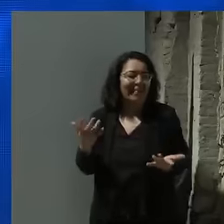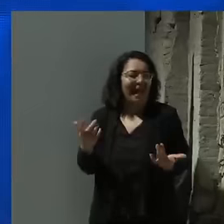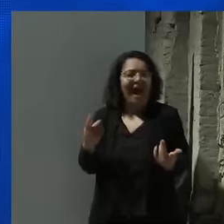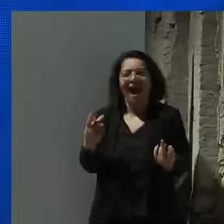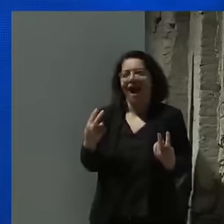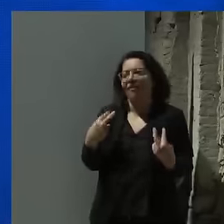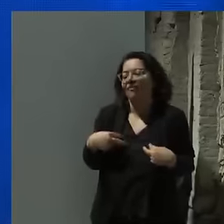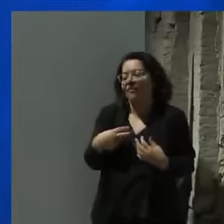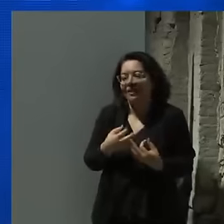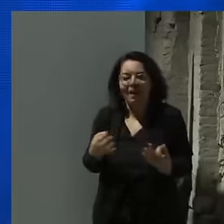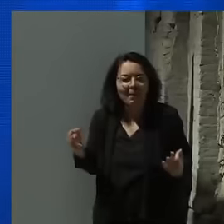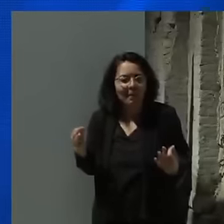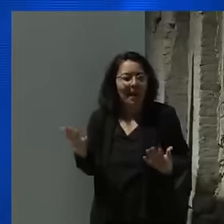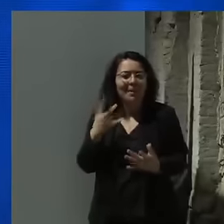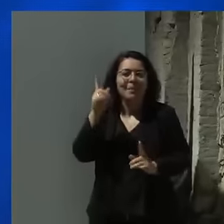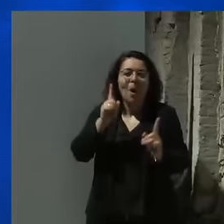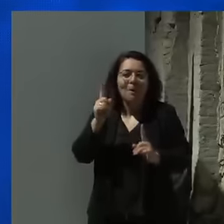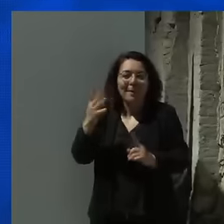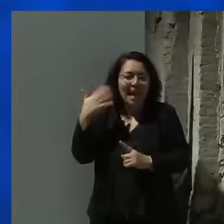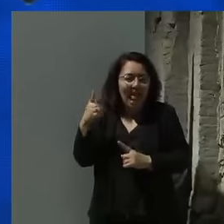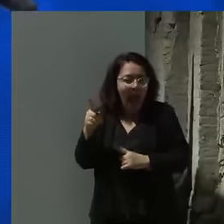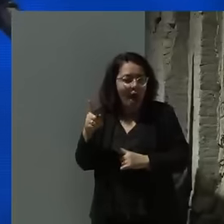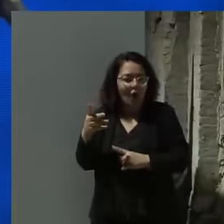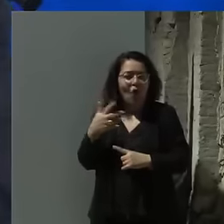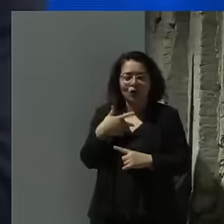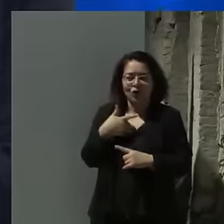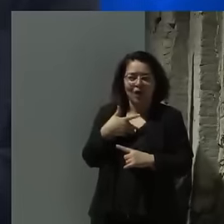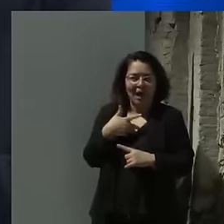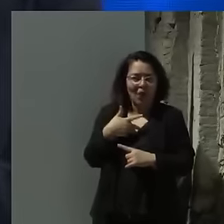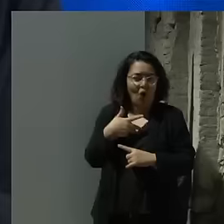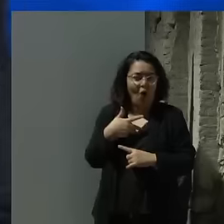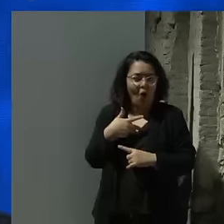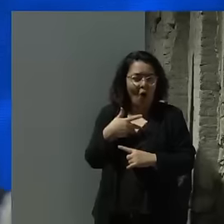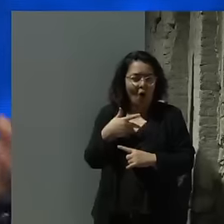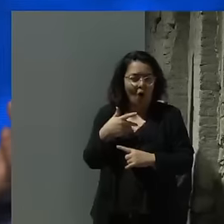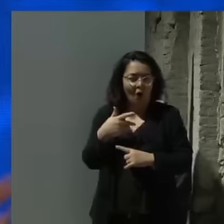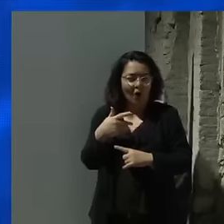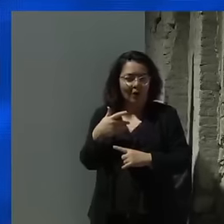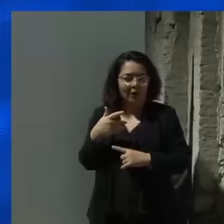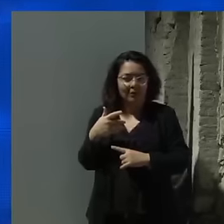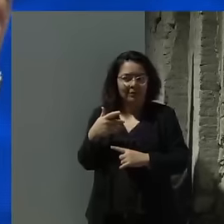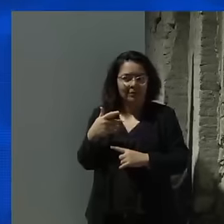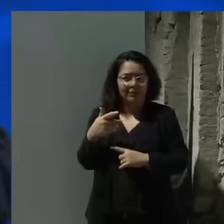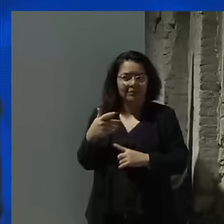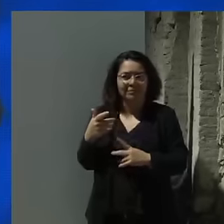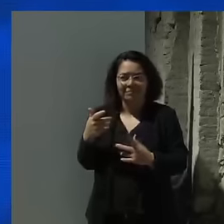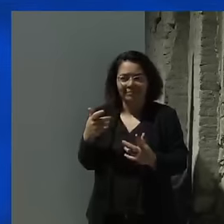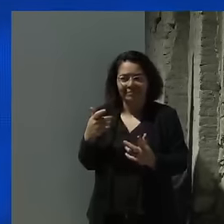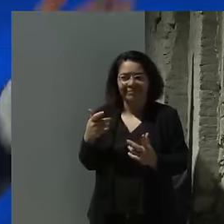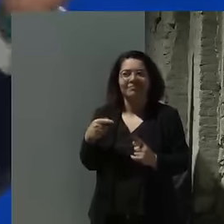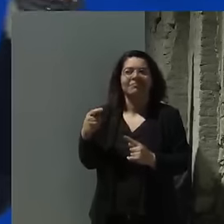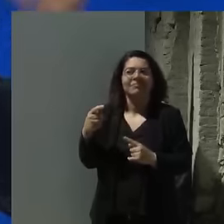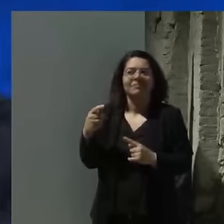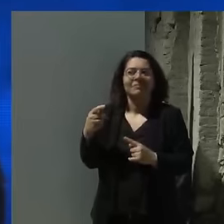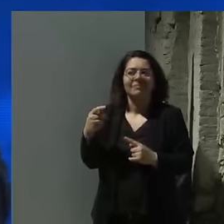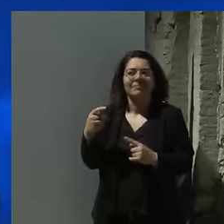per esempio, in un periodo in cui a Milano c'era la media di 170 omicidi l'anno e 2 anni fa ce n'erano 16, per cui, e noi invece